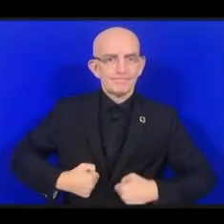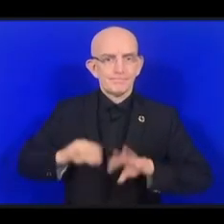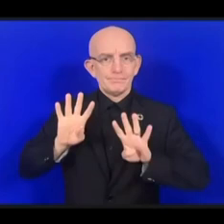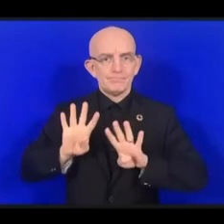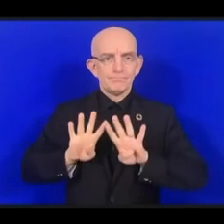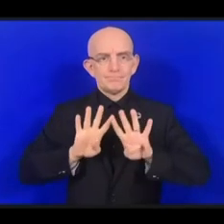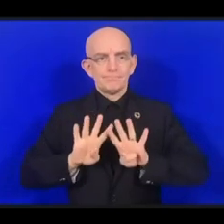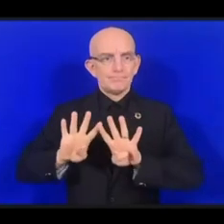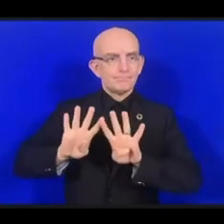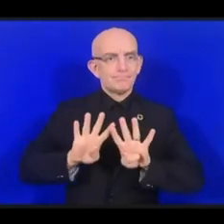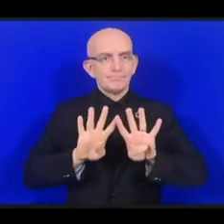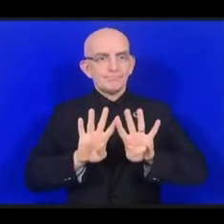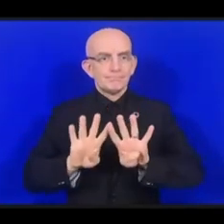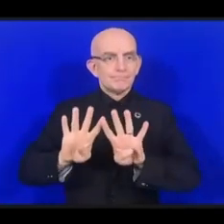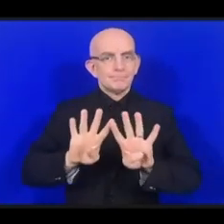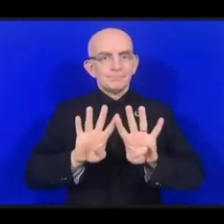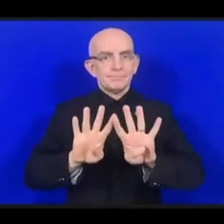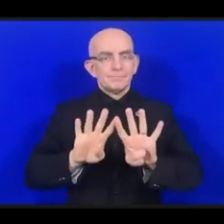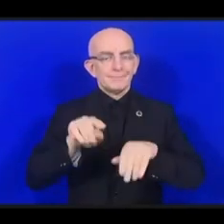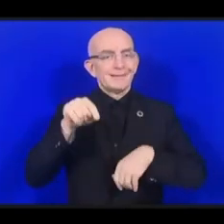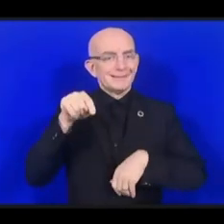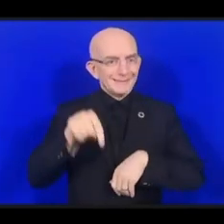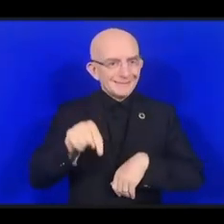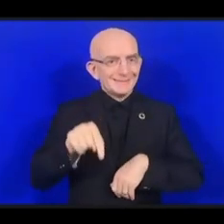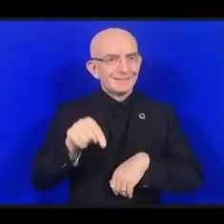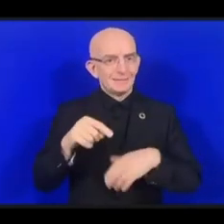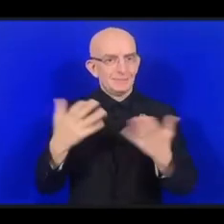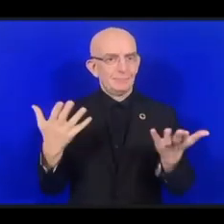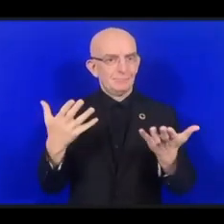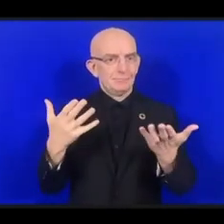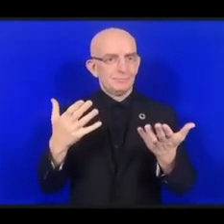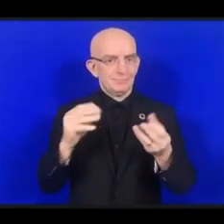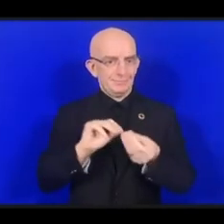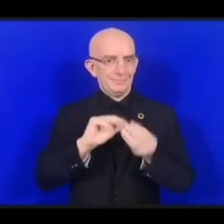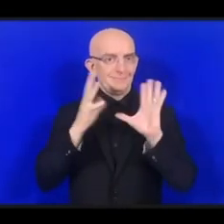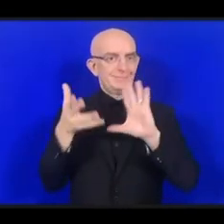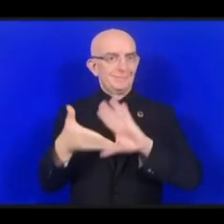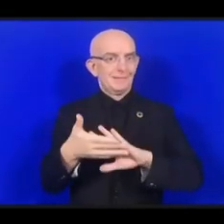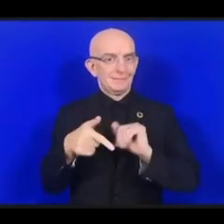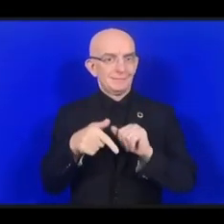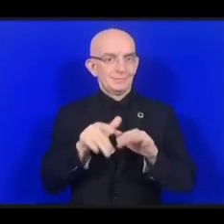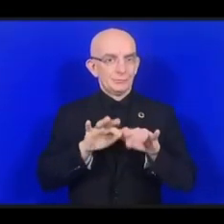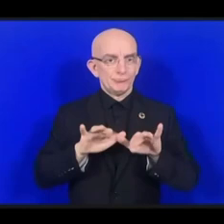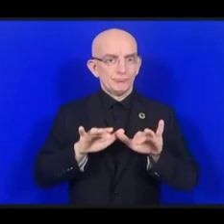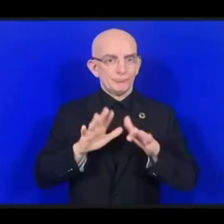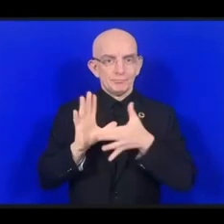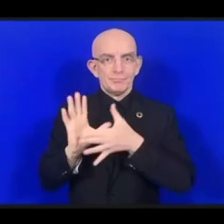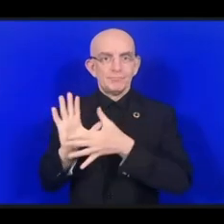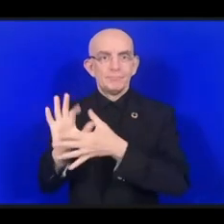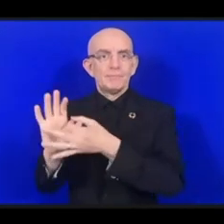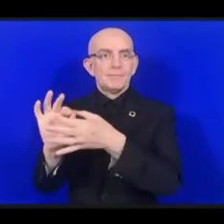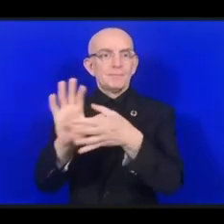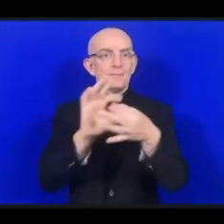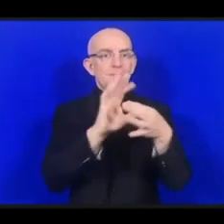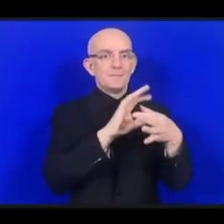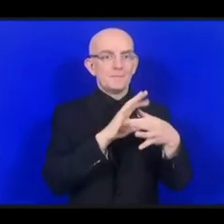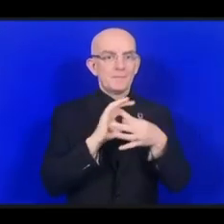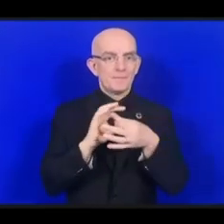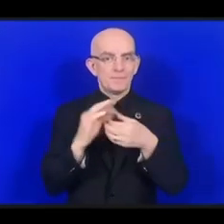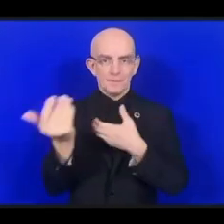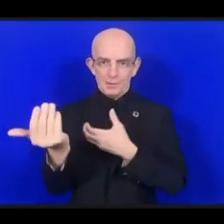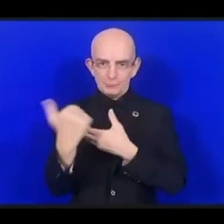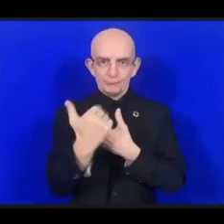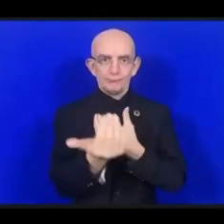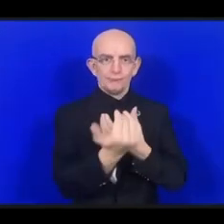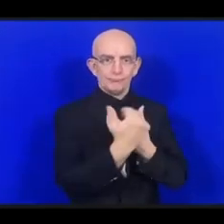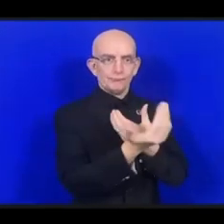网的重要的工作的重点。今年的年会的主题是打